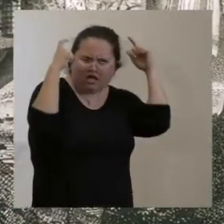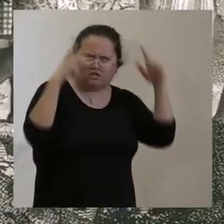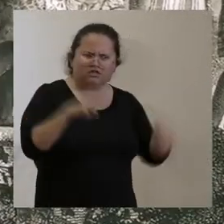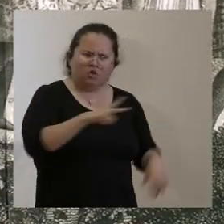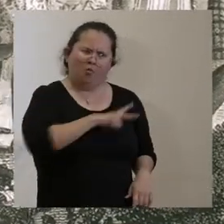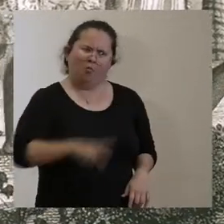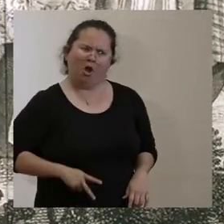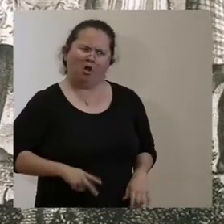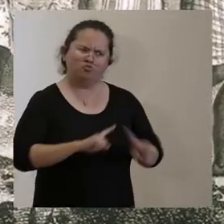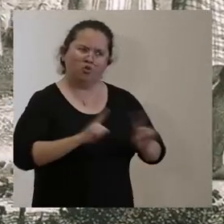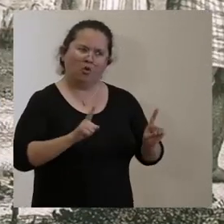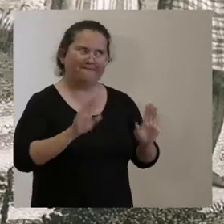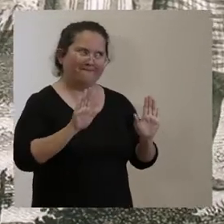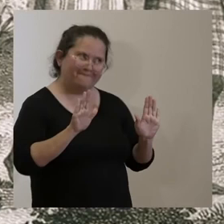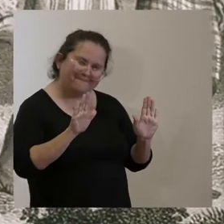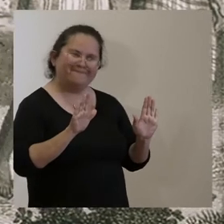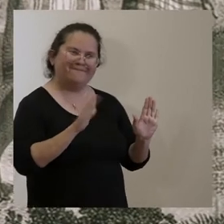Vous remarquerez